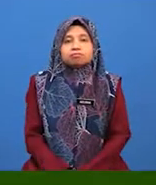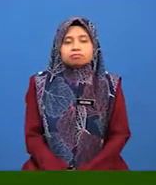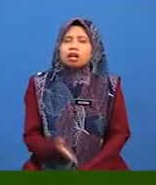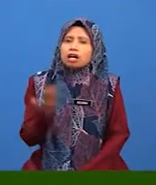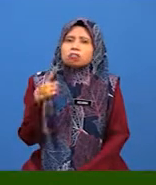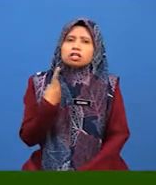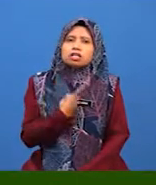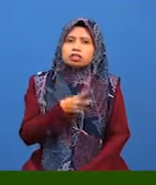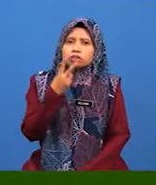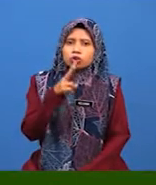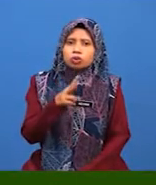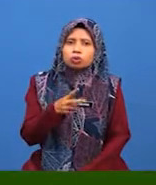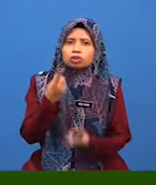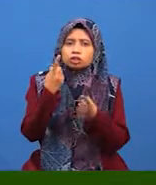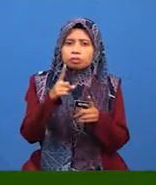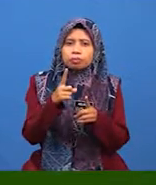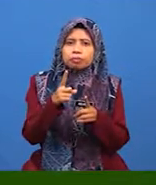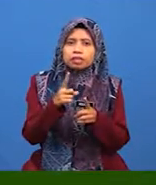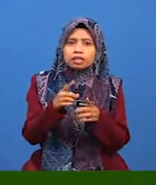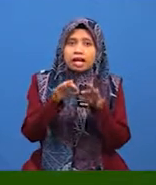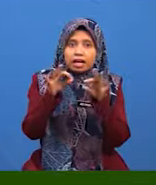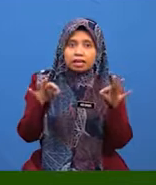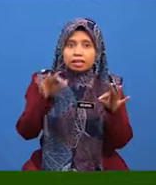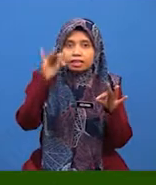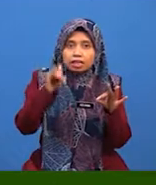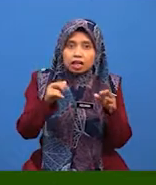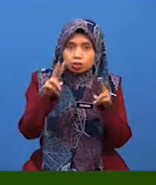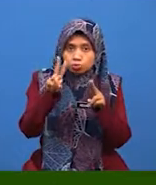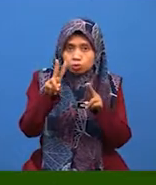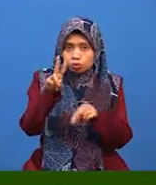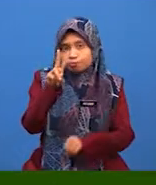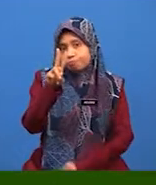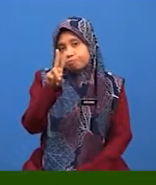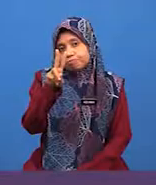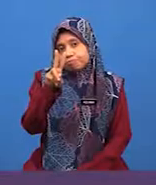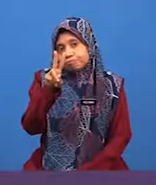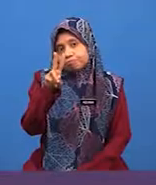Mari kita semak pula jawapan ayat yang kedua.